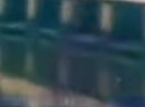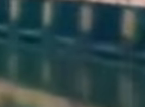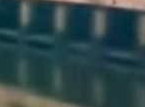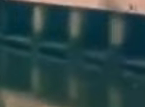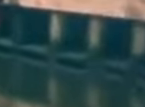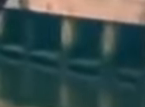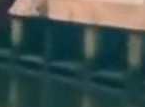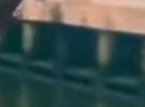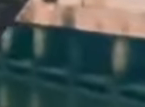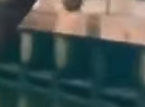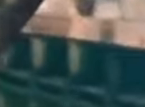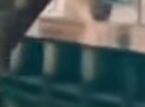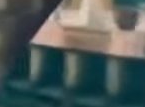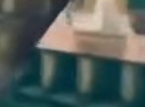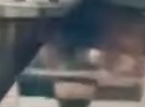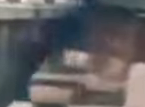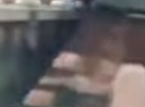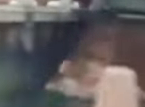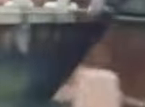Hai untuk